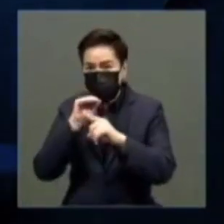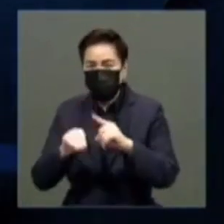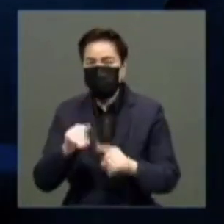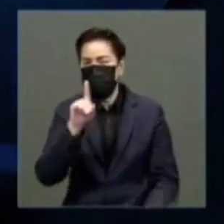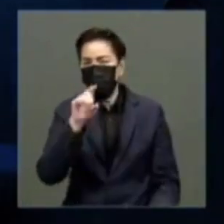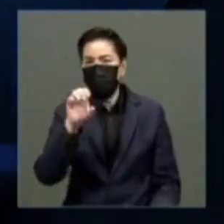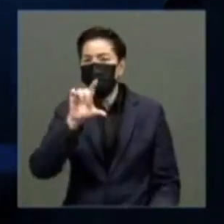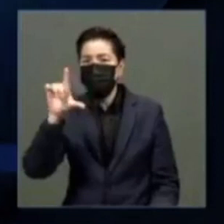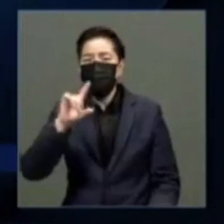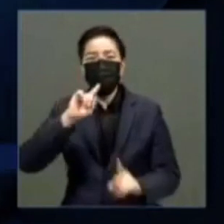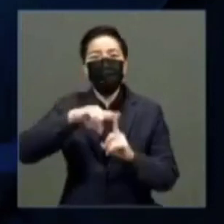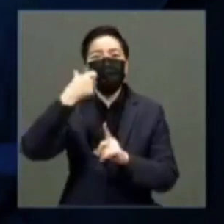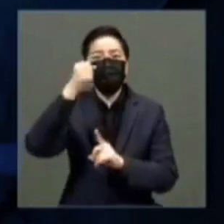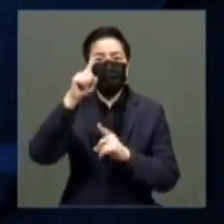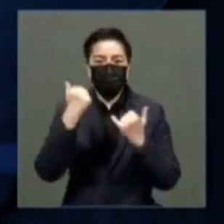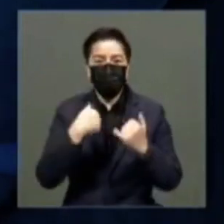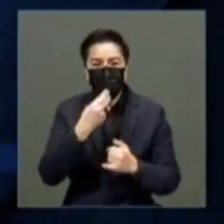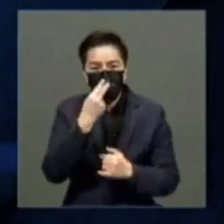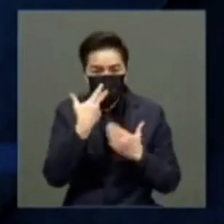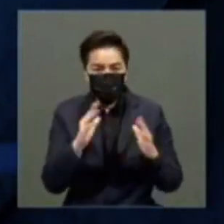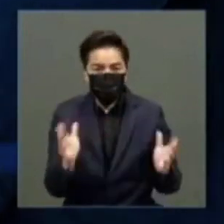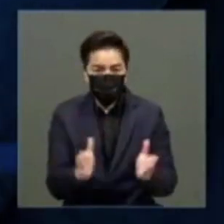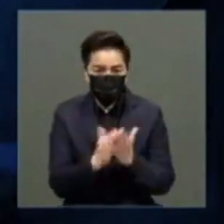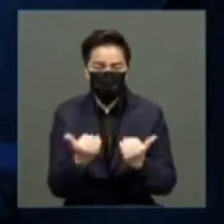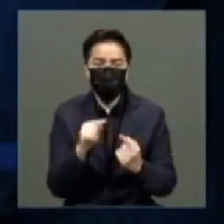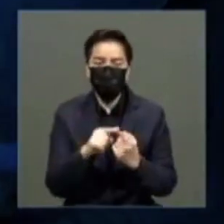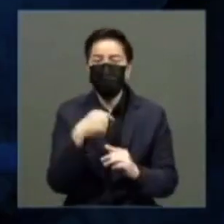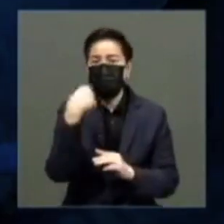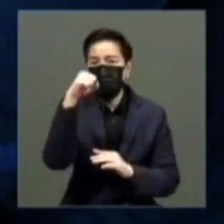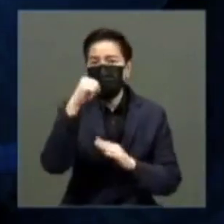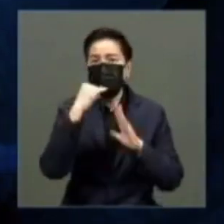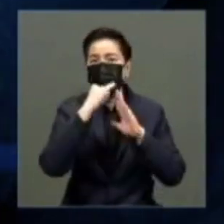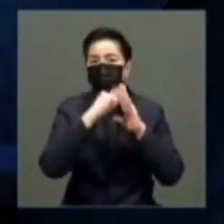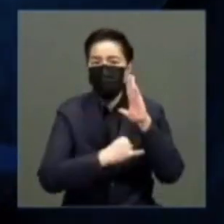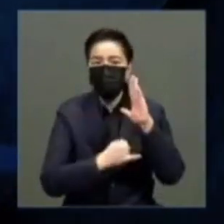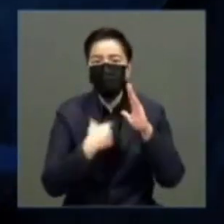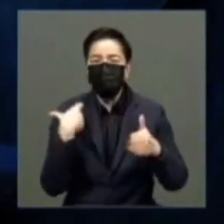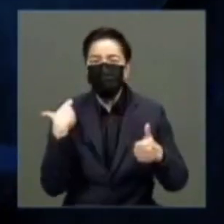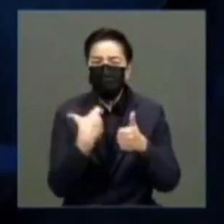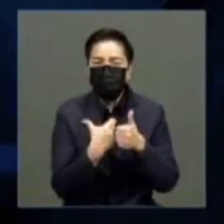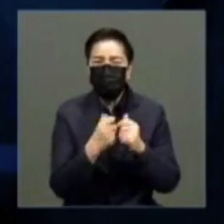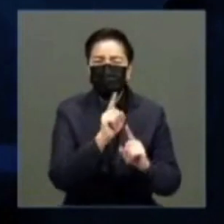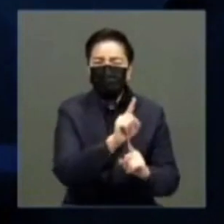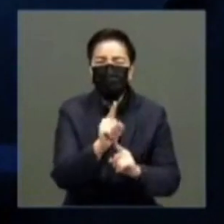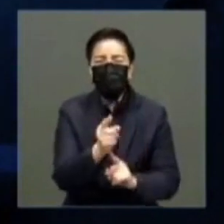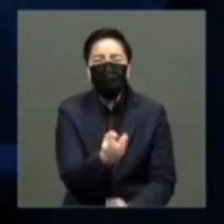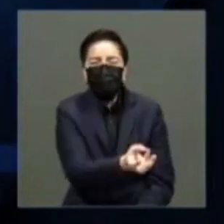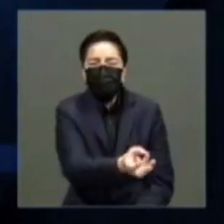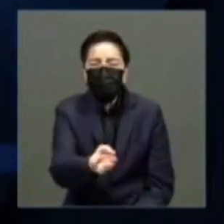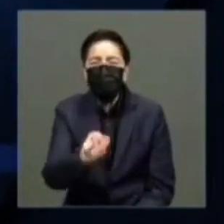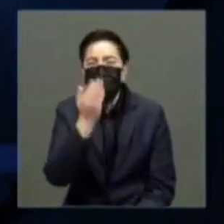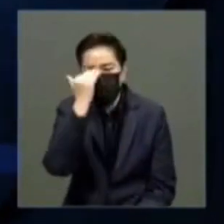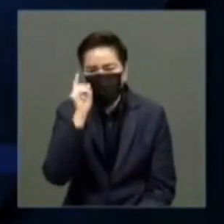ศจิกายนตอนนี้นะคะไปดูนิดนึงยังมี10จังหวัดที่ถือได้ว่าฉีดวัคซีนเข็ม1ยังต่ำอยู่นะค